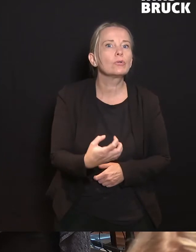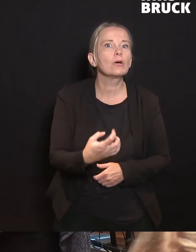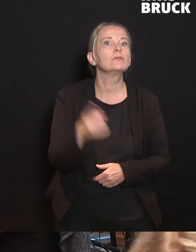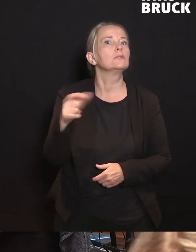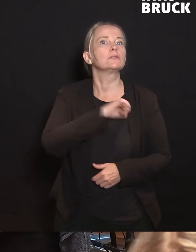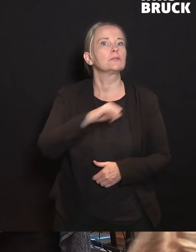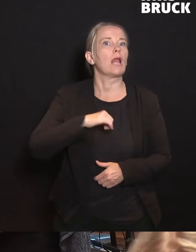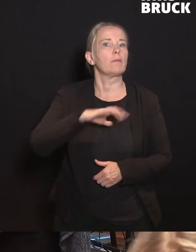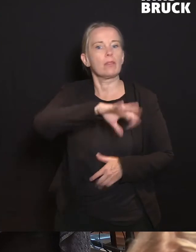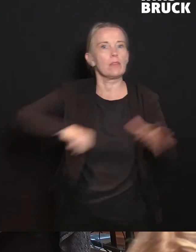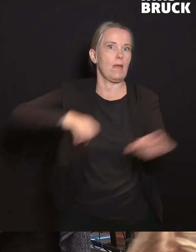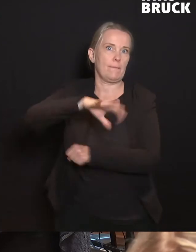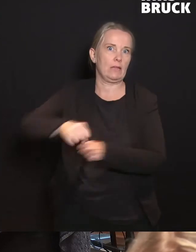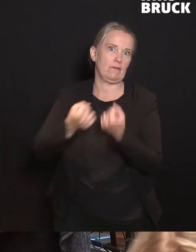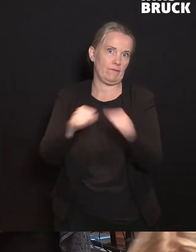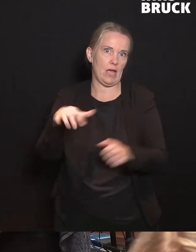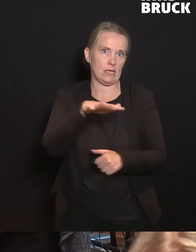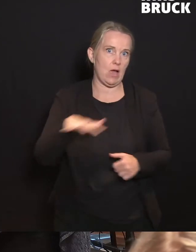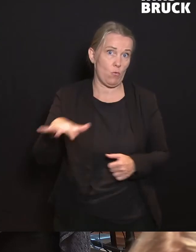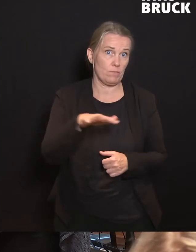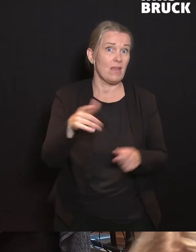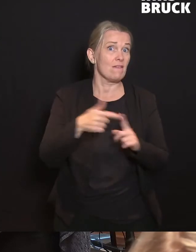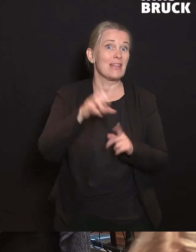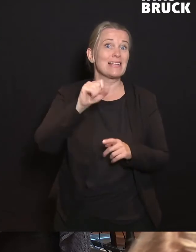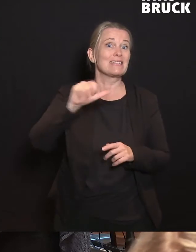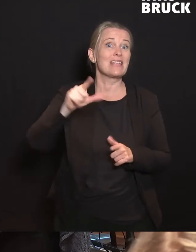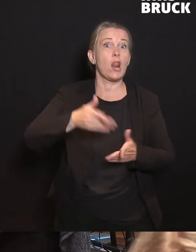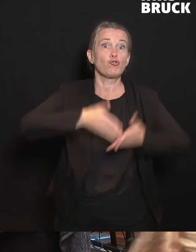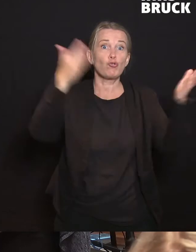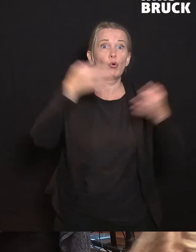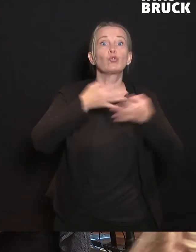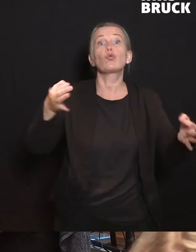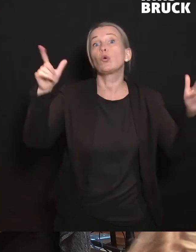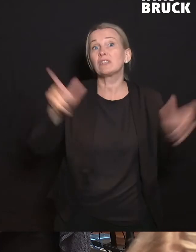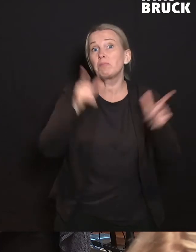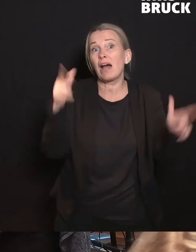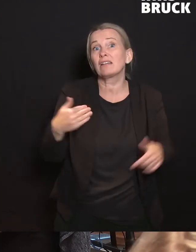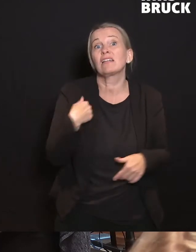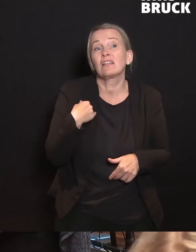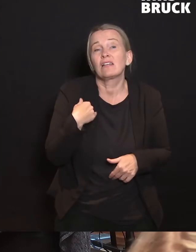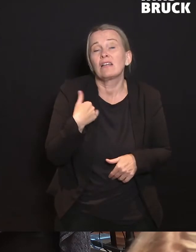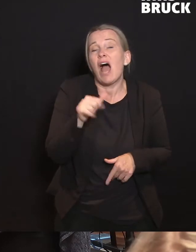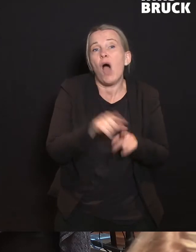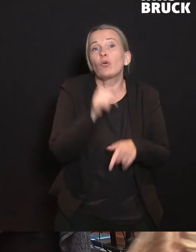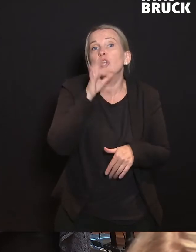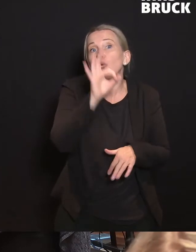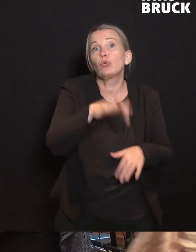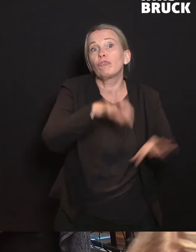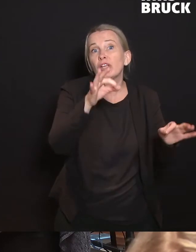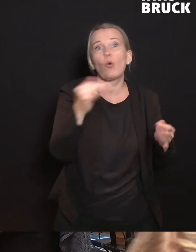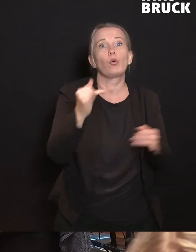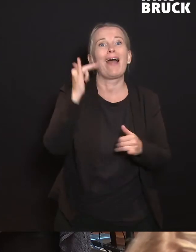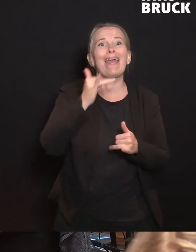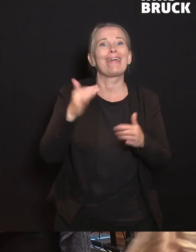Freiraum nehmen. Weil dann, wenn in der Silschlucht eine Riesenpartidee nicht gutheißen dieser Form passiert oder wenn sich's an der